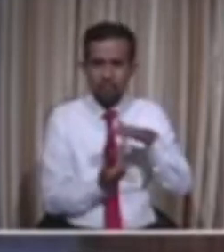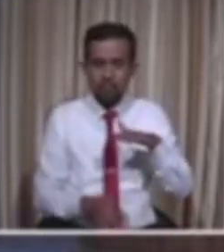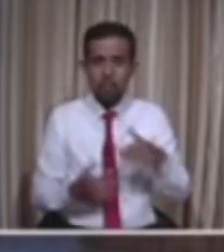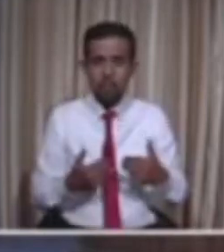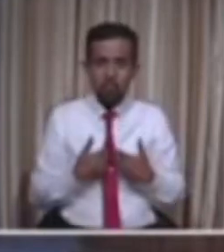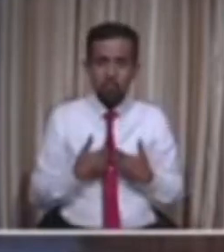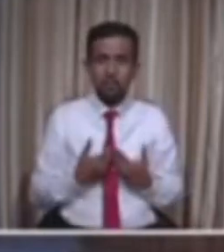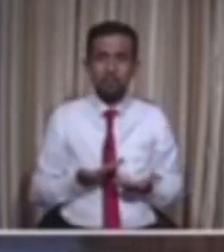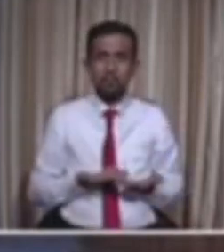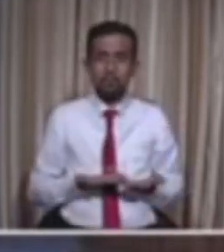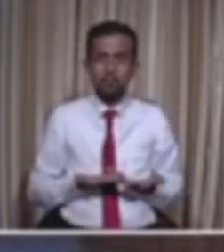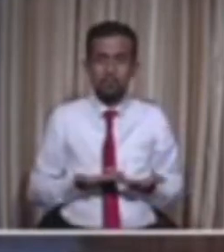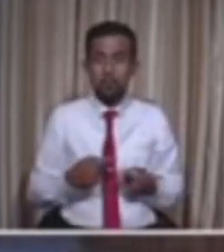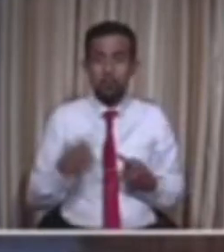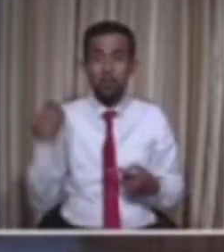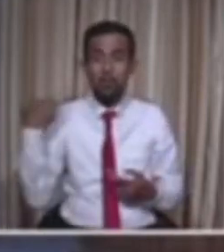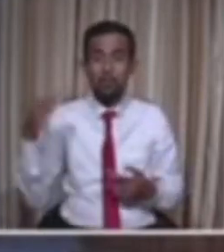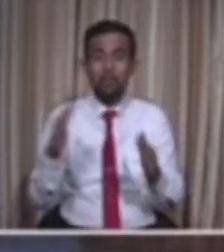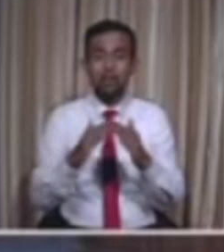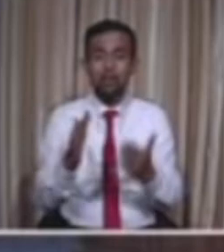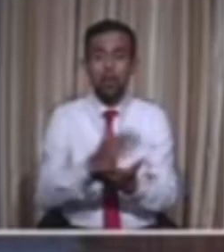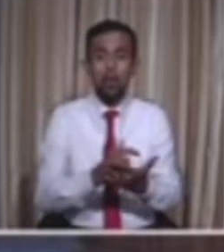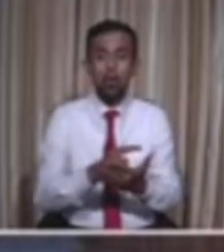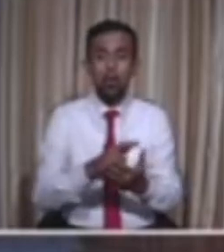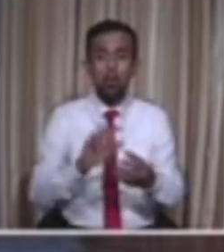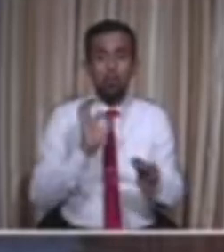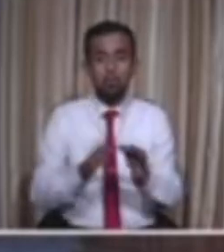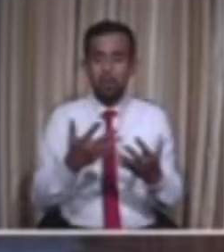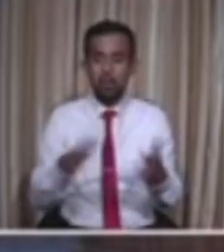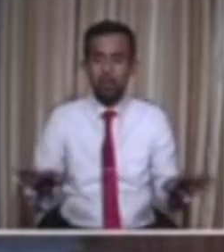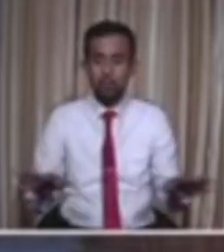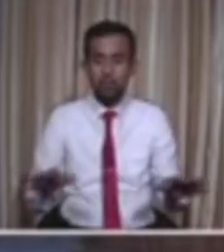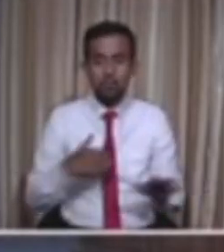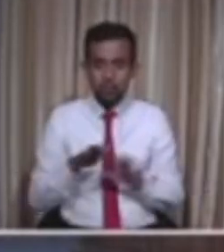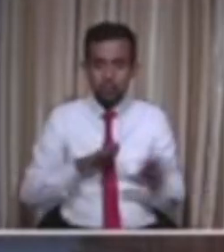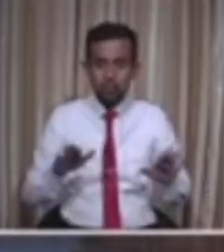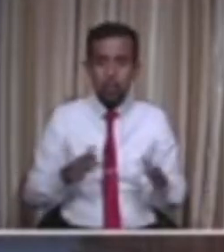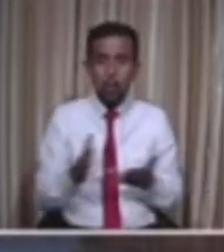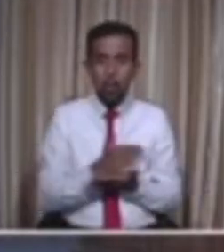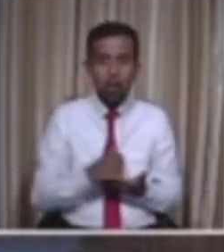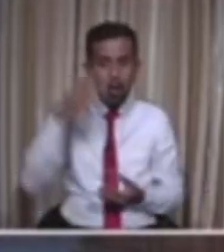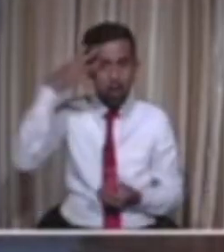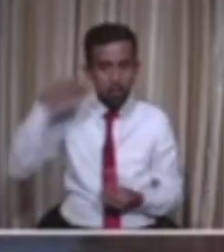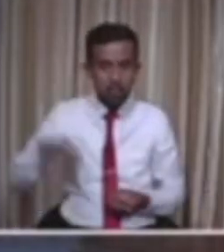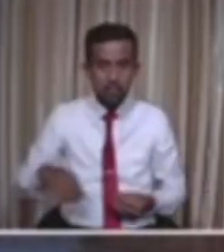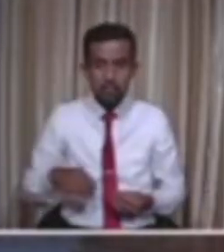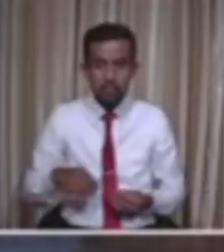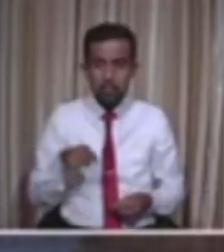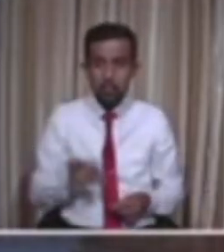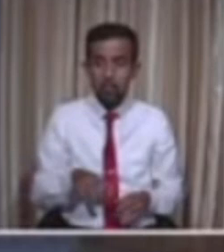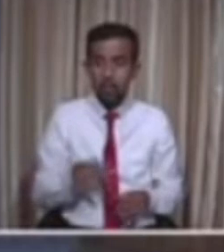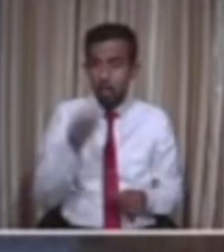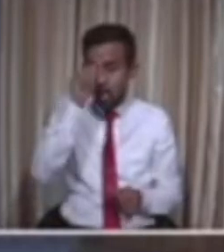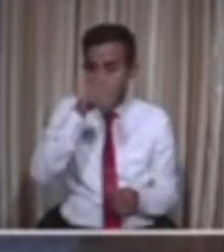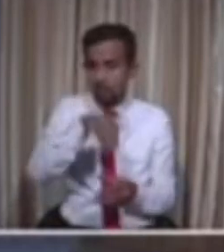wela tini mecerai abe mage anis sahut rengi gebal sampuru alu wela. Abe api et sudana mesia lama takaran abe mata karan none meke tino abisala